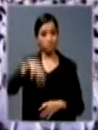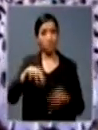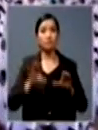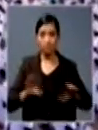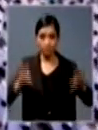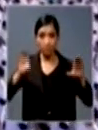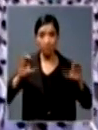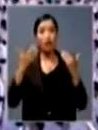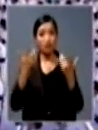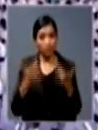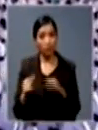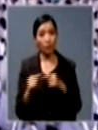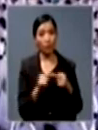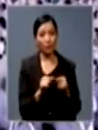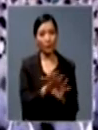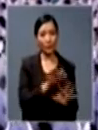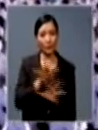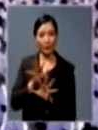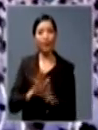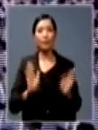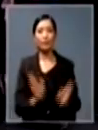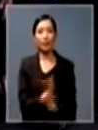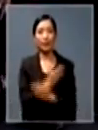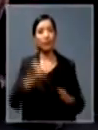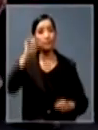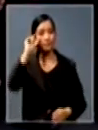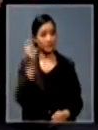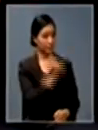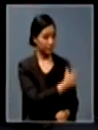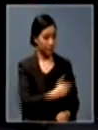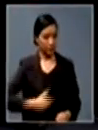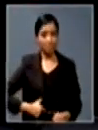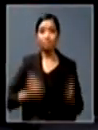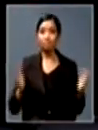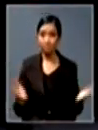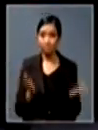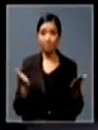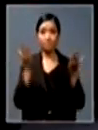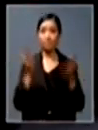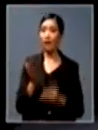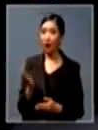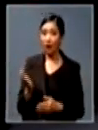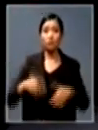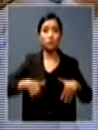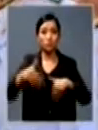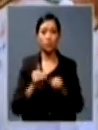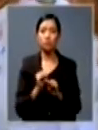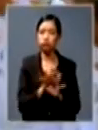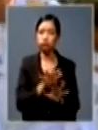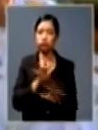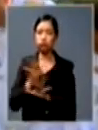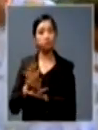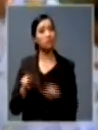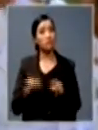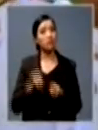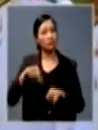ากนั้นก็ร่วมกันร้องเพลงสรรเสริญพระบารมีพร้อมกันนะครับนี่ประชาชนก็มากันเต็มอาณาบริเวณไปห